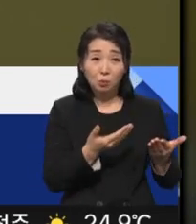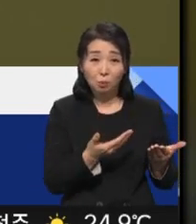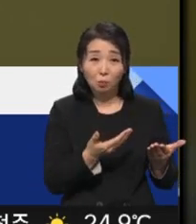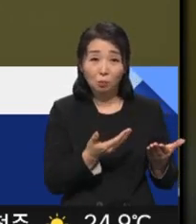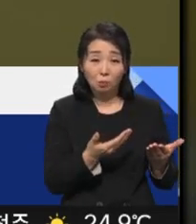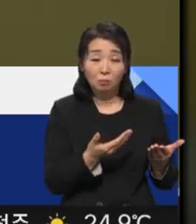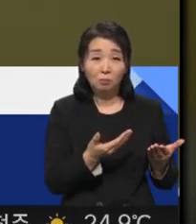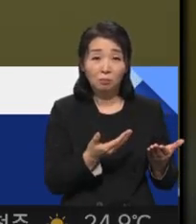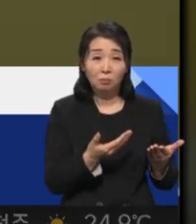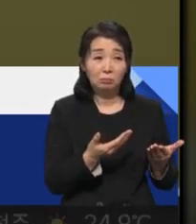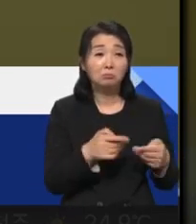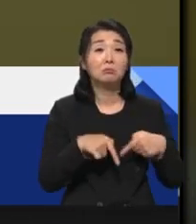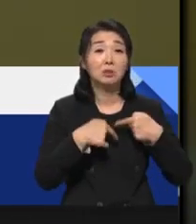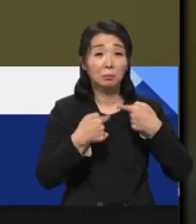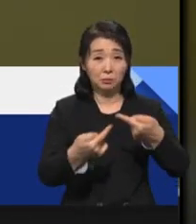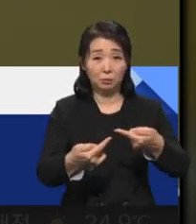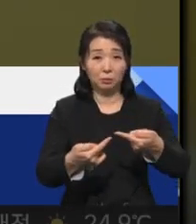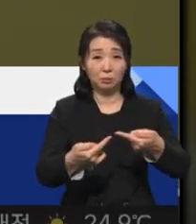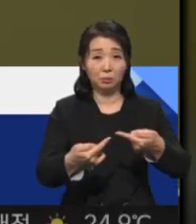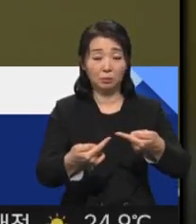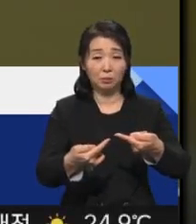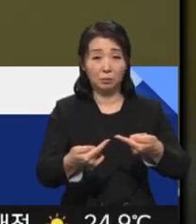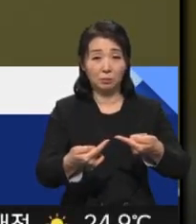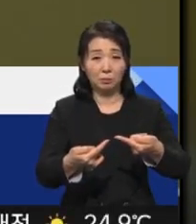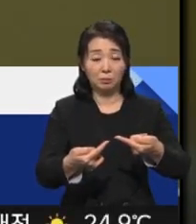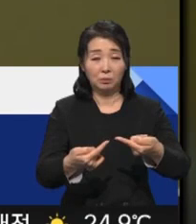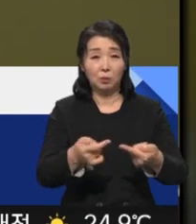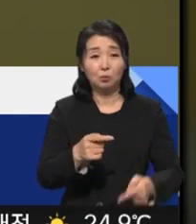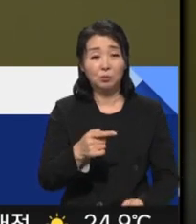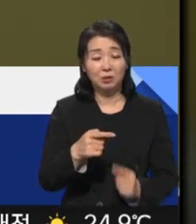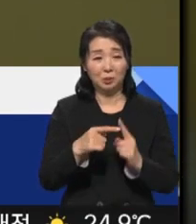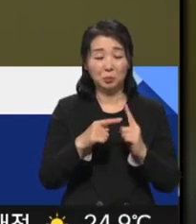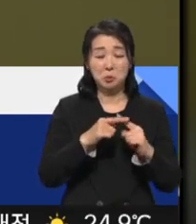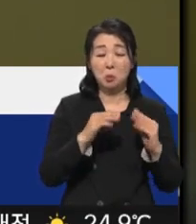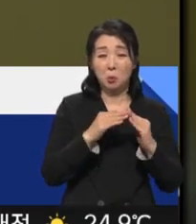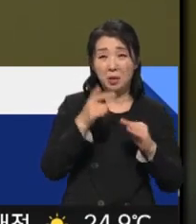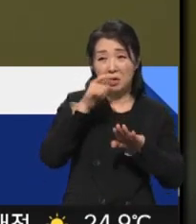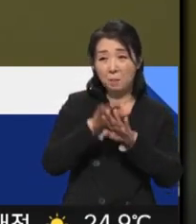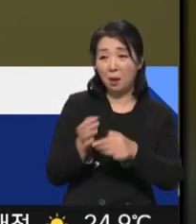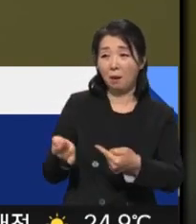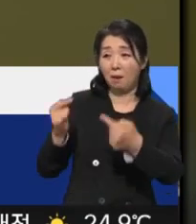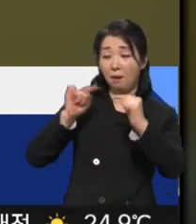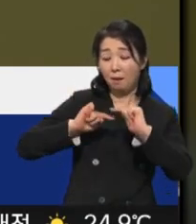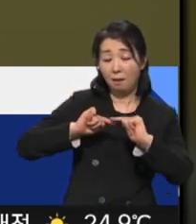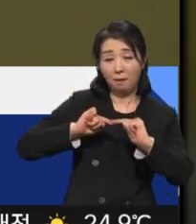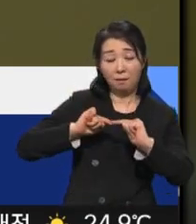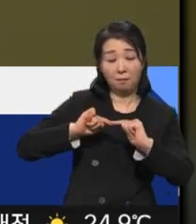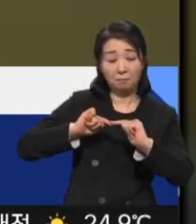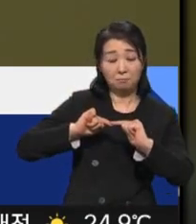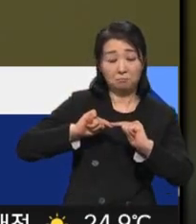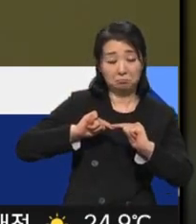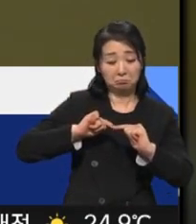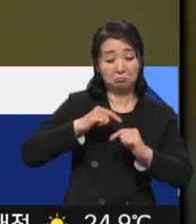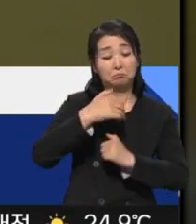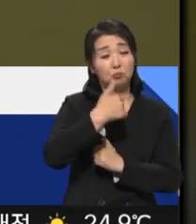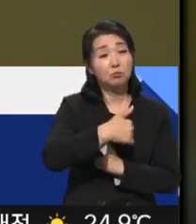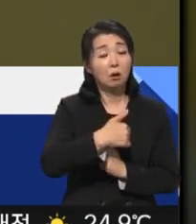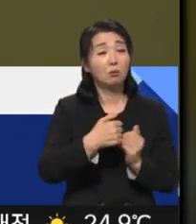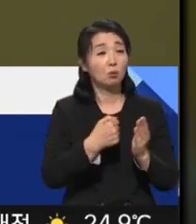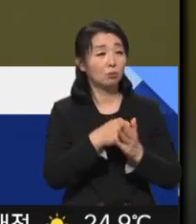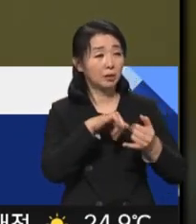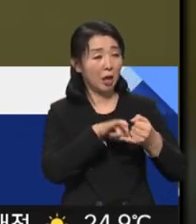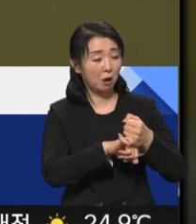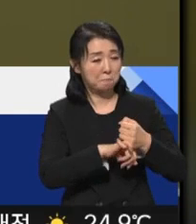해서 참석했다가 거기서 우리 교회 예배에 한번 오라는 이야기를 해서 그 약속을 지킨다는